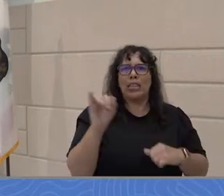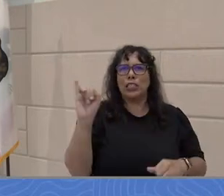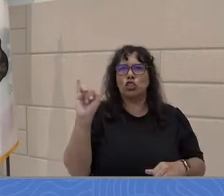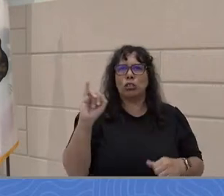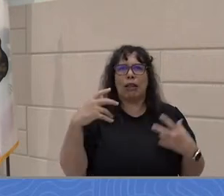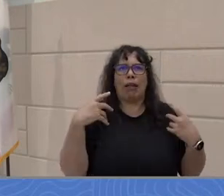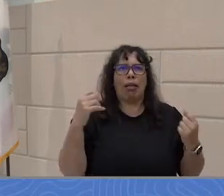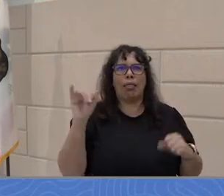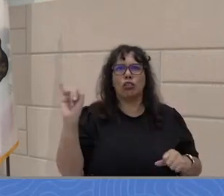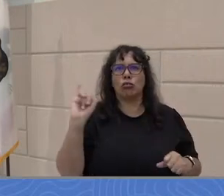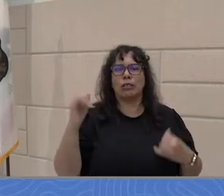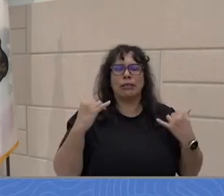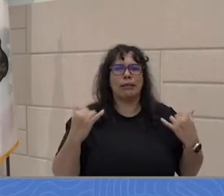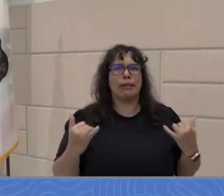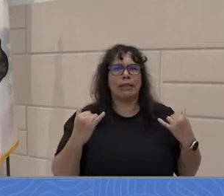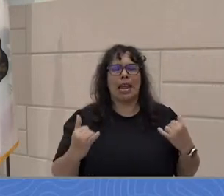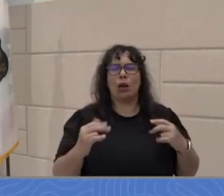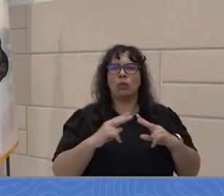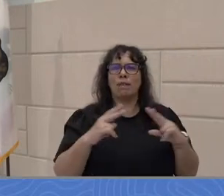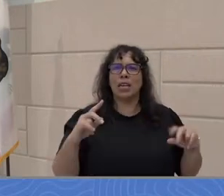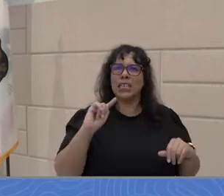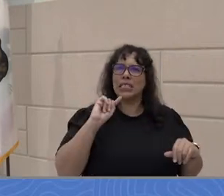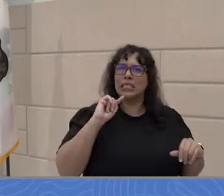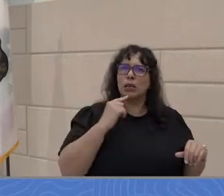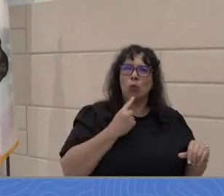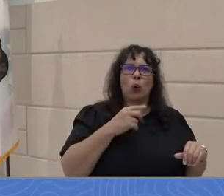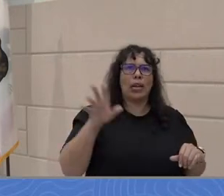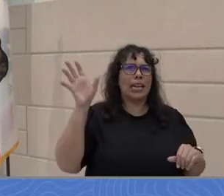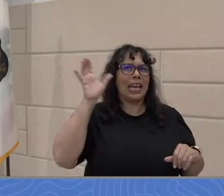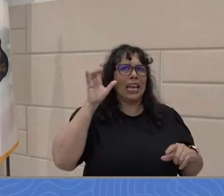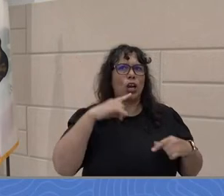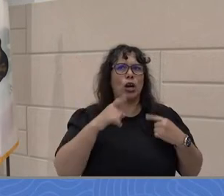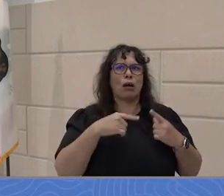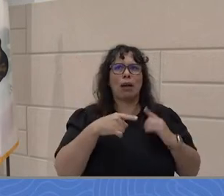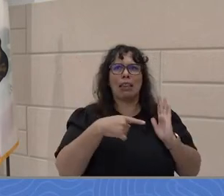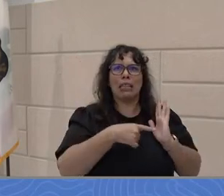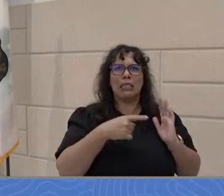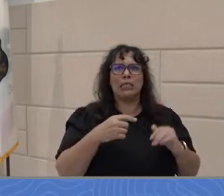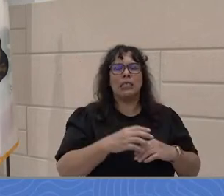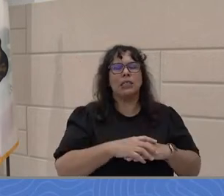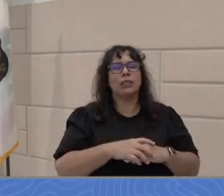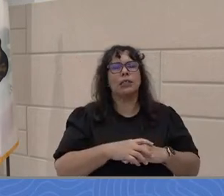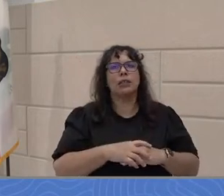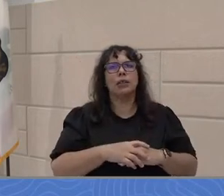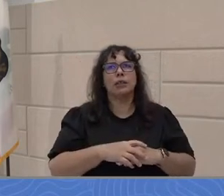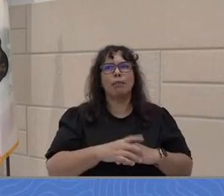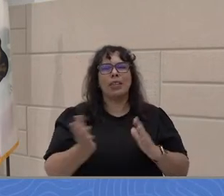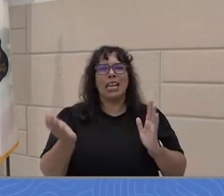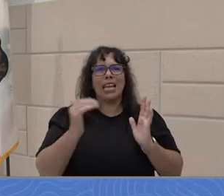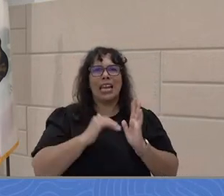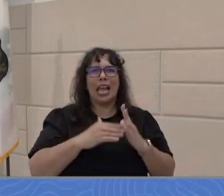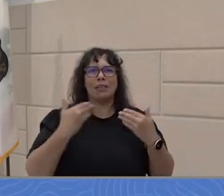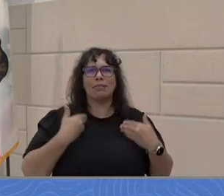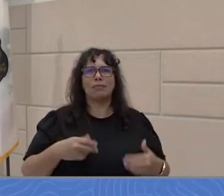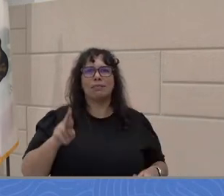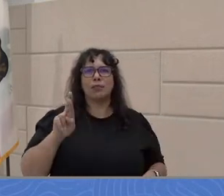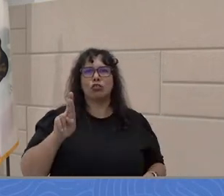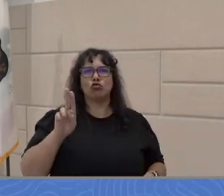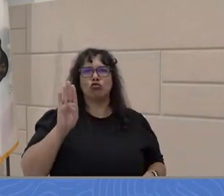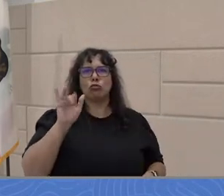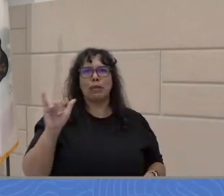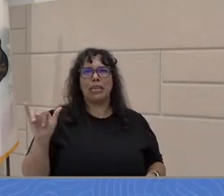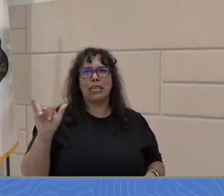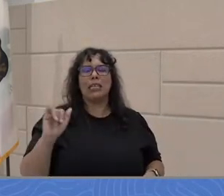កហើយហើយមិនដែលមានបញ្ហាអីខាងផ្នែកធានារ៉ាប់រង insurance នឹងទេឥឡូវនឹងដល់ពេលគាត់បានសម្បត្តិនឹងគាត់មានការខកចិត្តគាត់